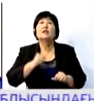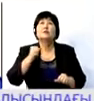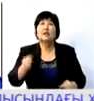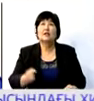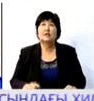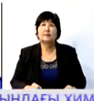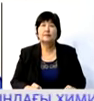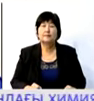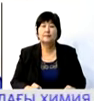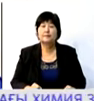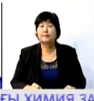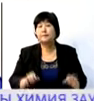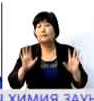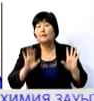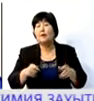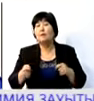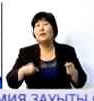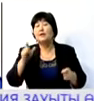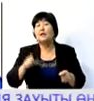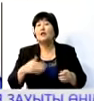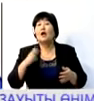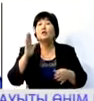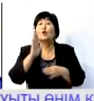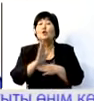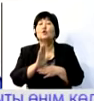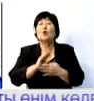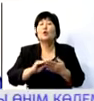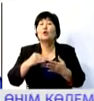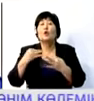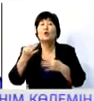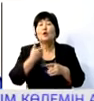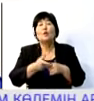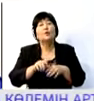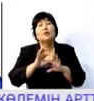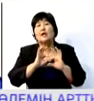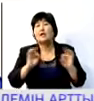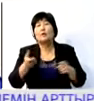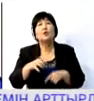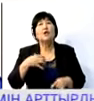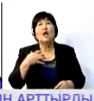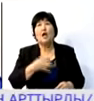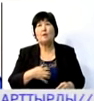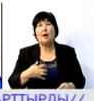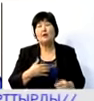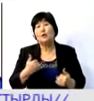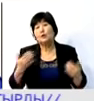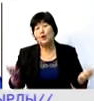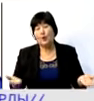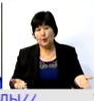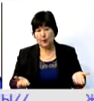Президенттің жолдауын қазір талқылап жатыр. Ол өте керемет, өте маңызды сол нелерге